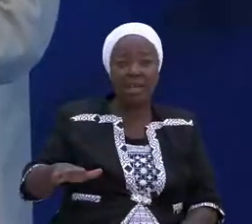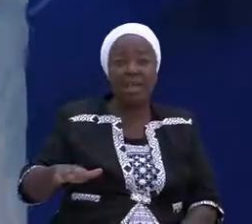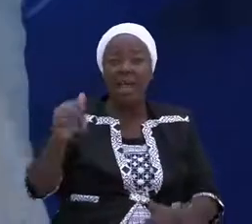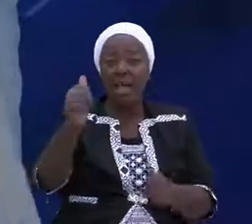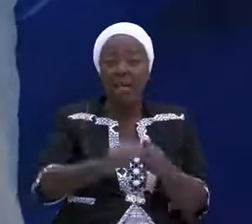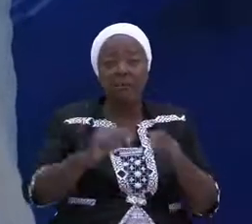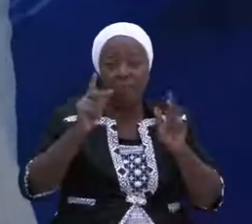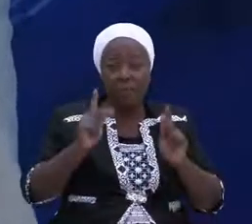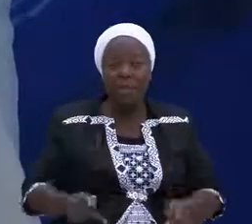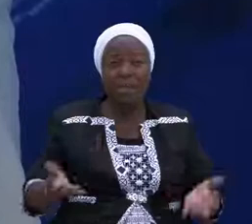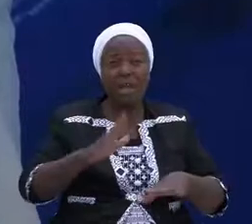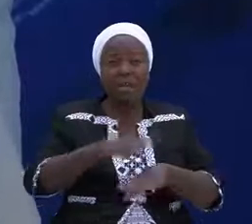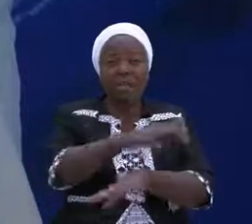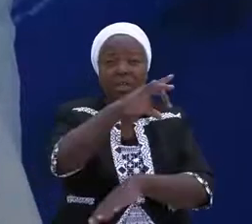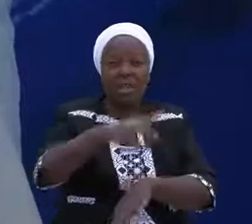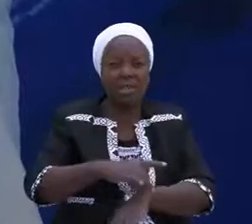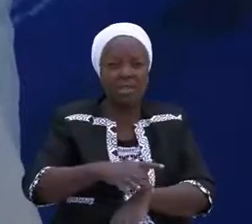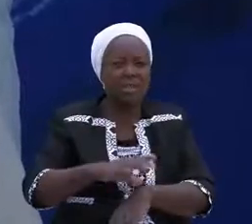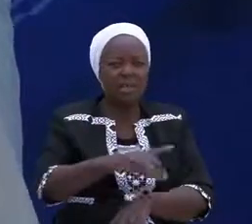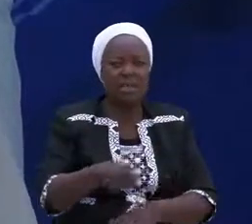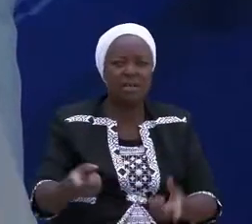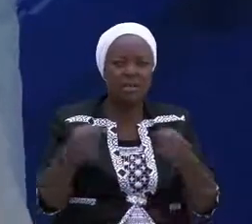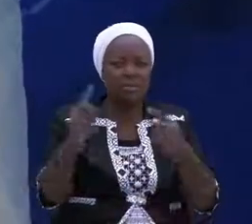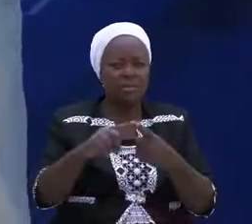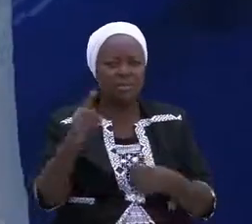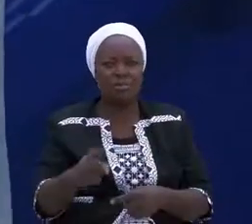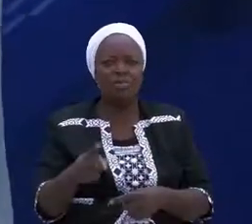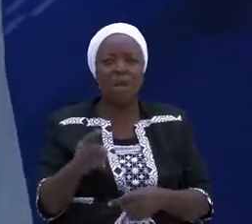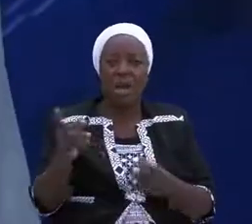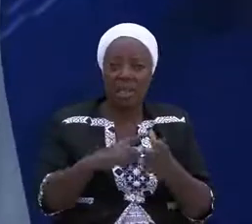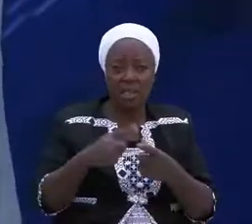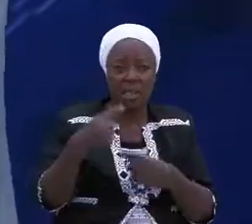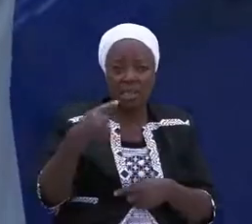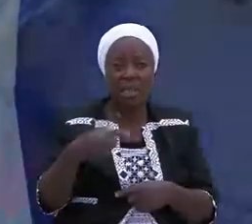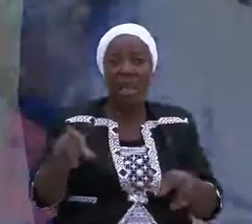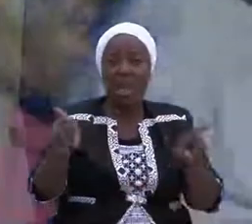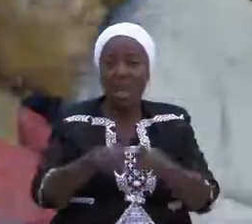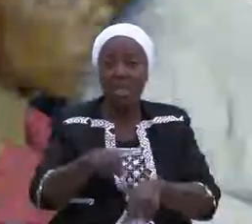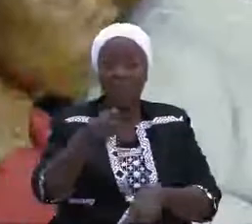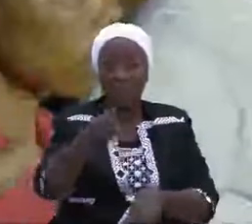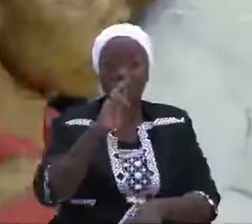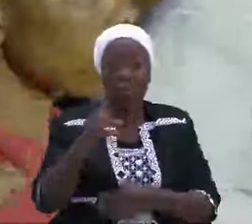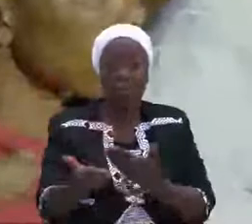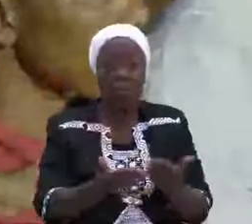toute personne sur terre, ça te parvient. Et il dit, comme tu es là,